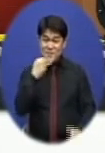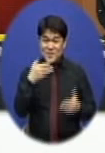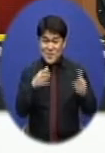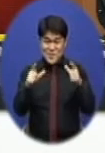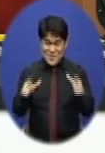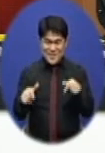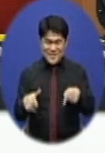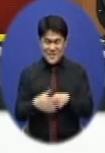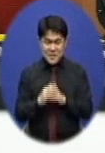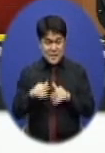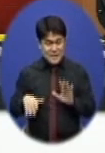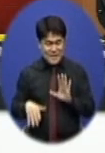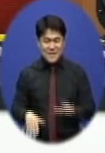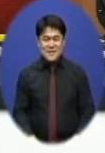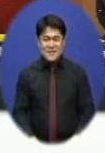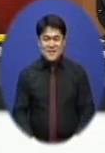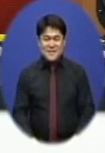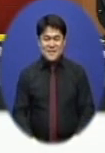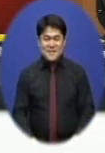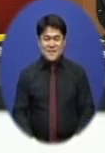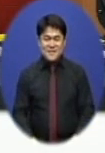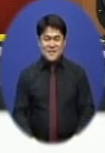경기도입니다. 참고로. 네. 자,